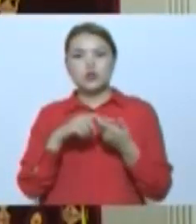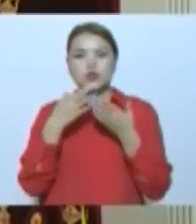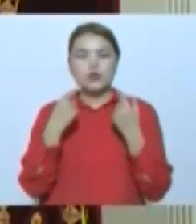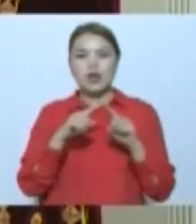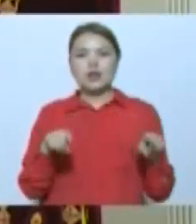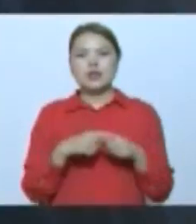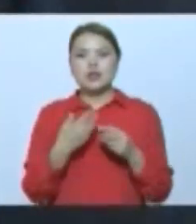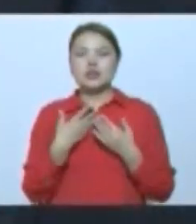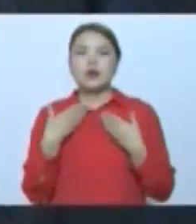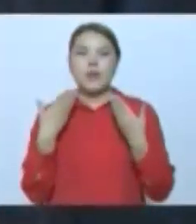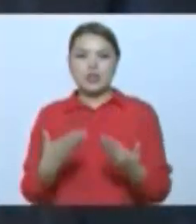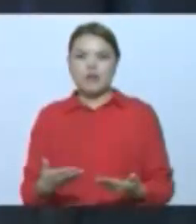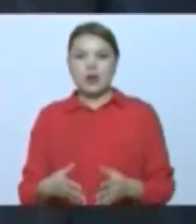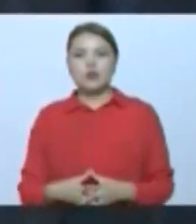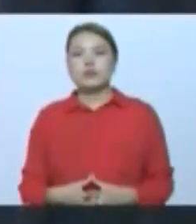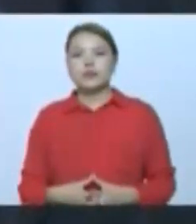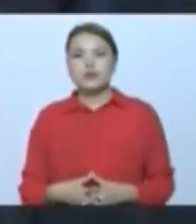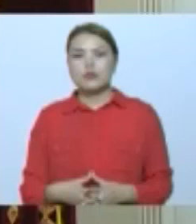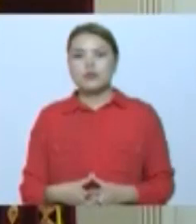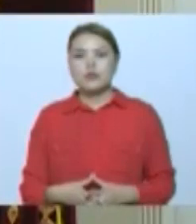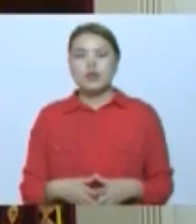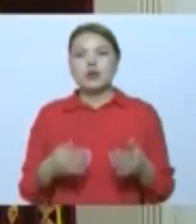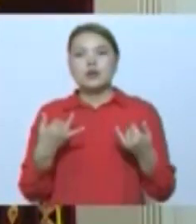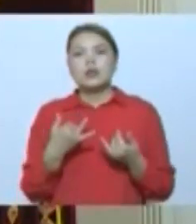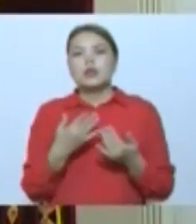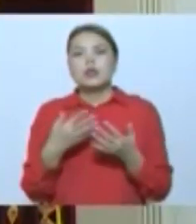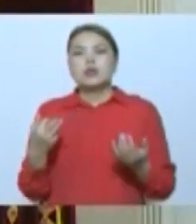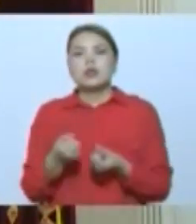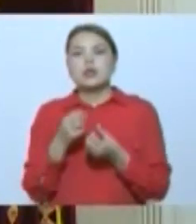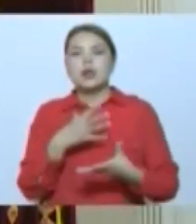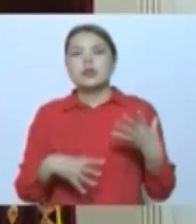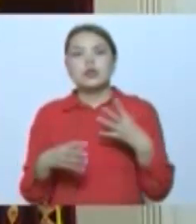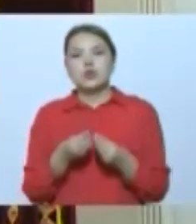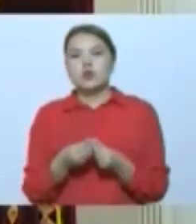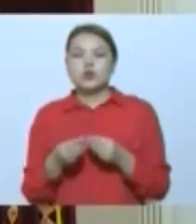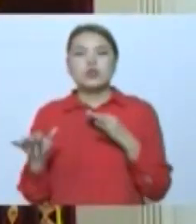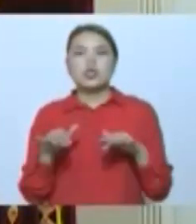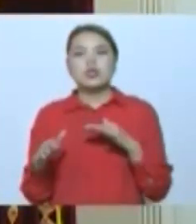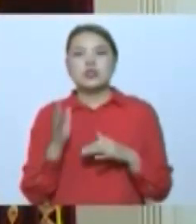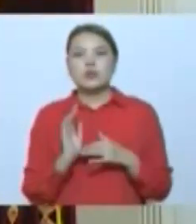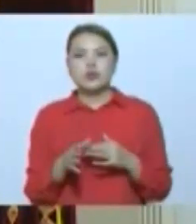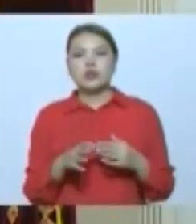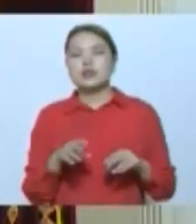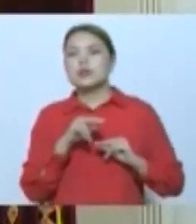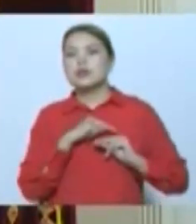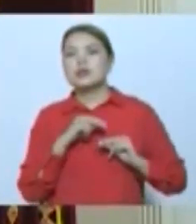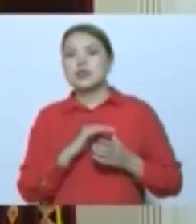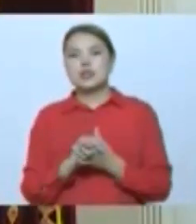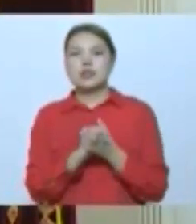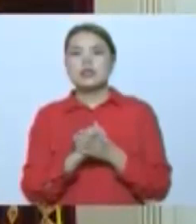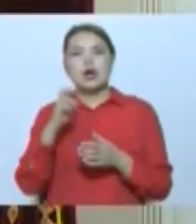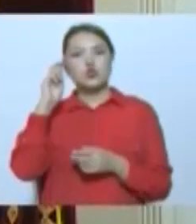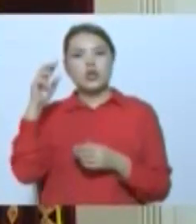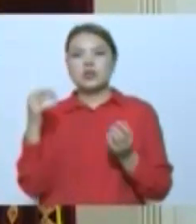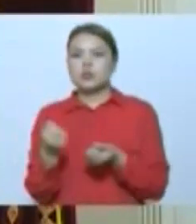менің командам атынан шын жүректен құттықтаймын. Осы жылы жас прожект әлеуметтік жобасының қорытынды шарасын жасаймын және біздің бірлестік ешқандай мемлекеттің